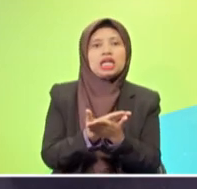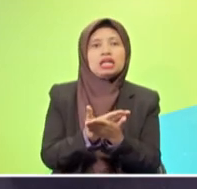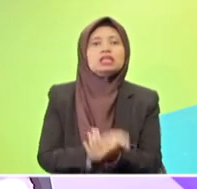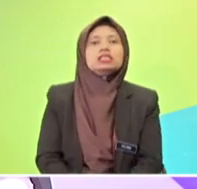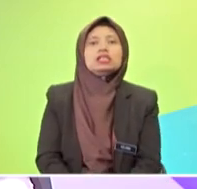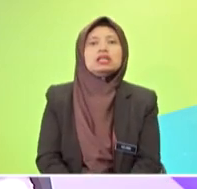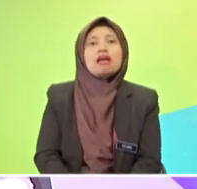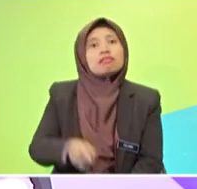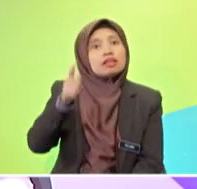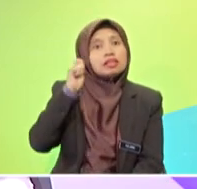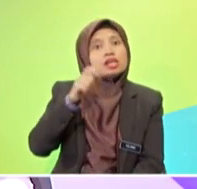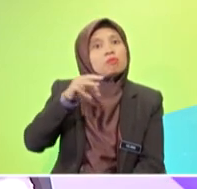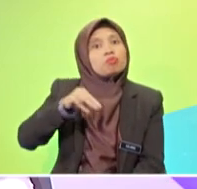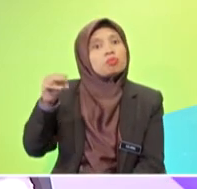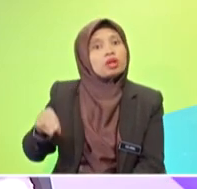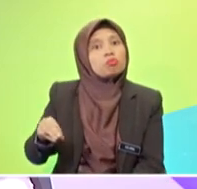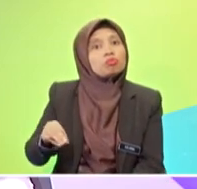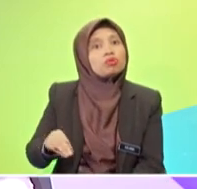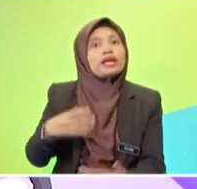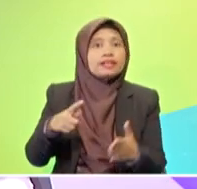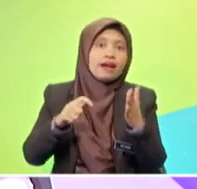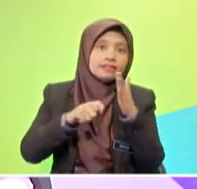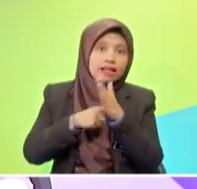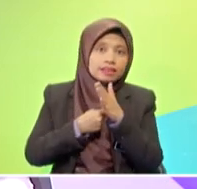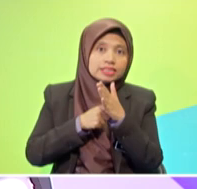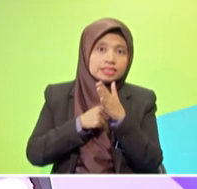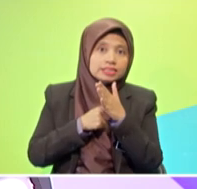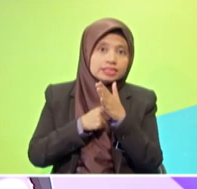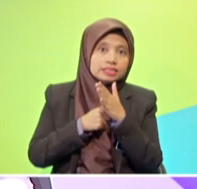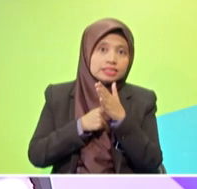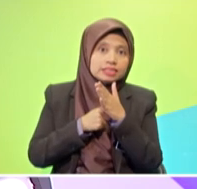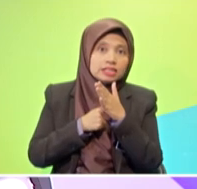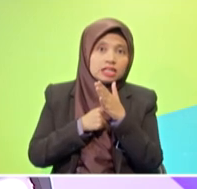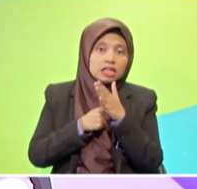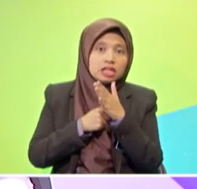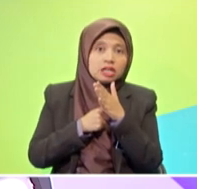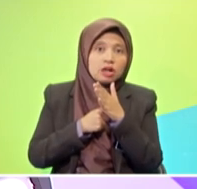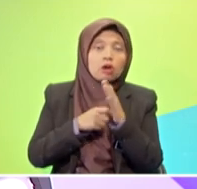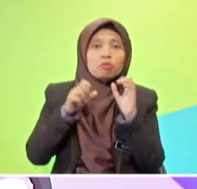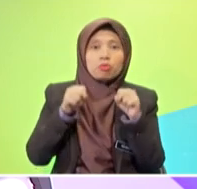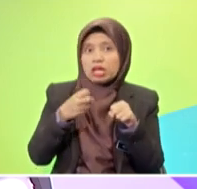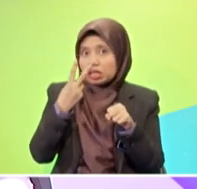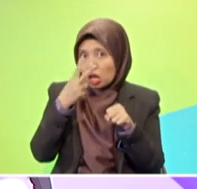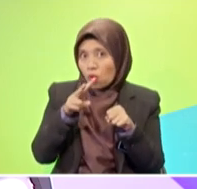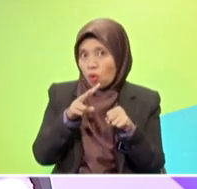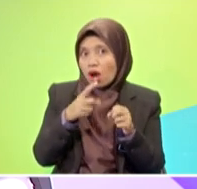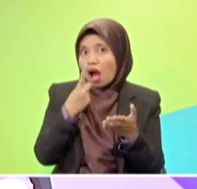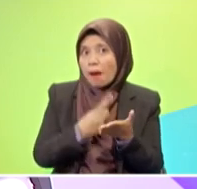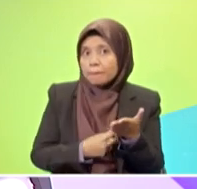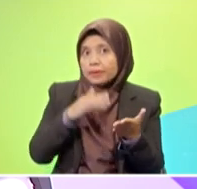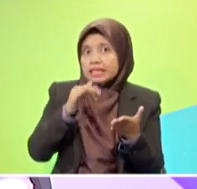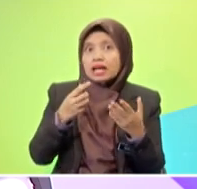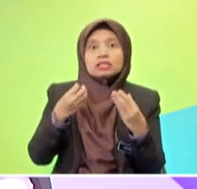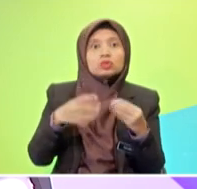sebab tadi murid-murid telah pun menanda kepada saya rasa mungkin kita boleh pergi Tengok aku yang udah mereka